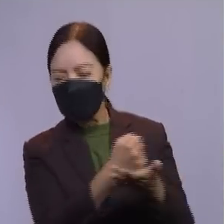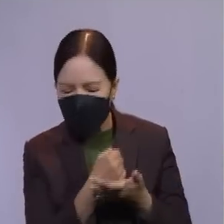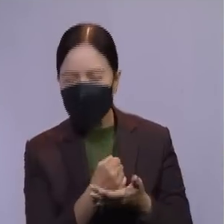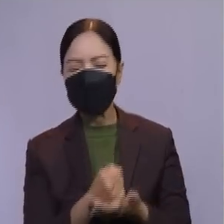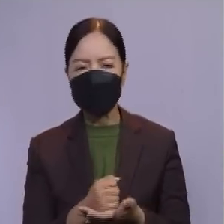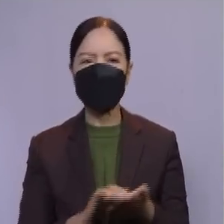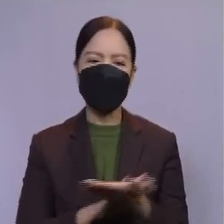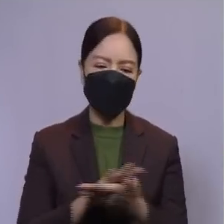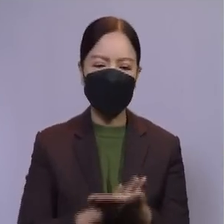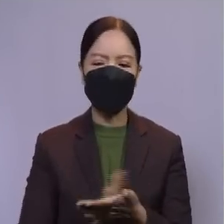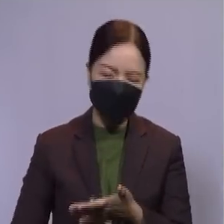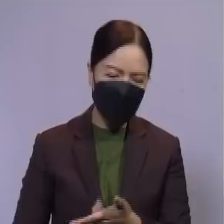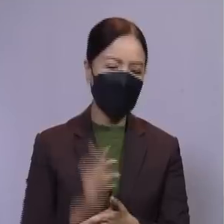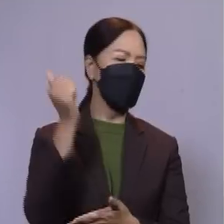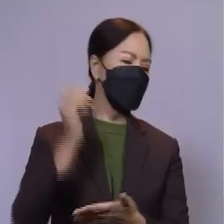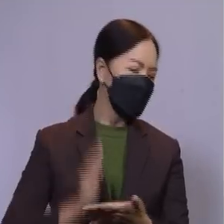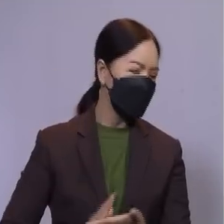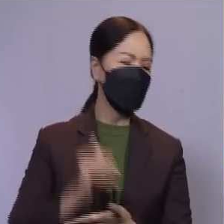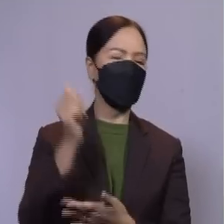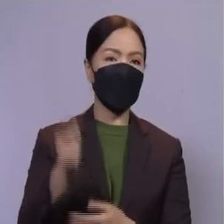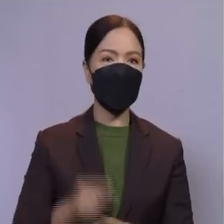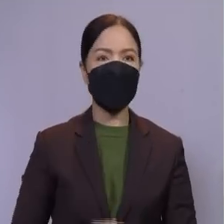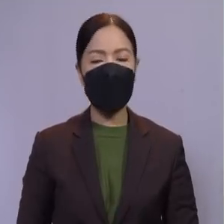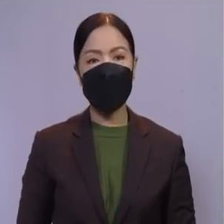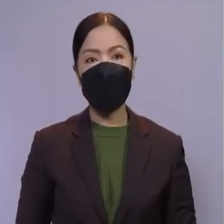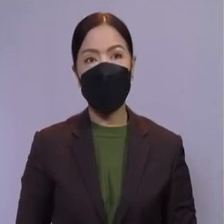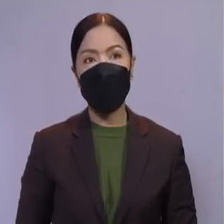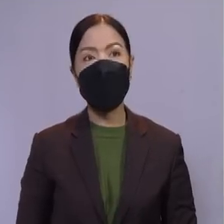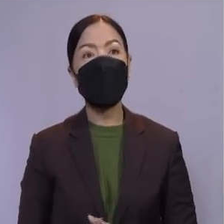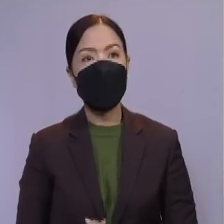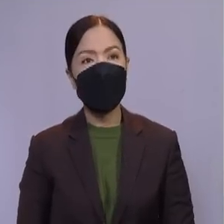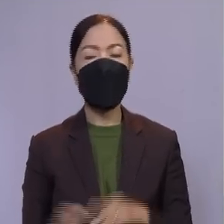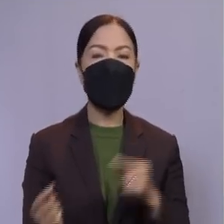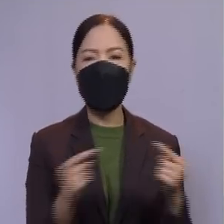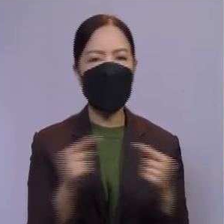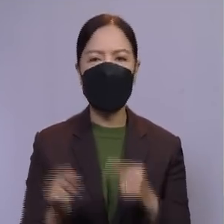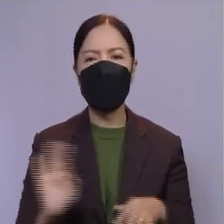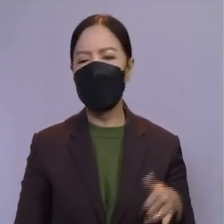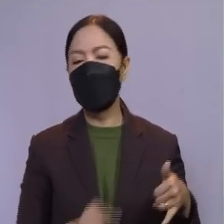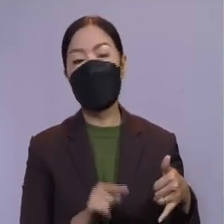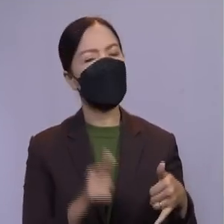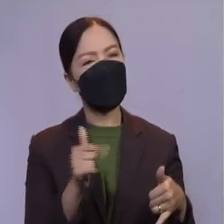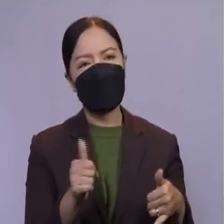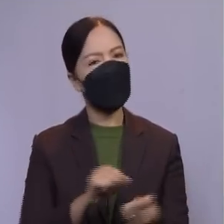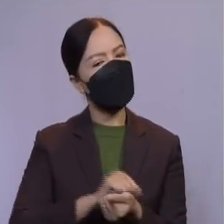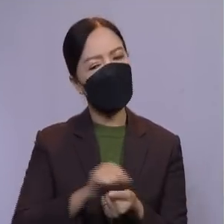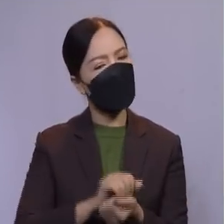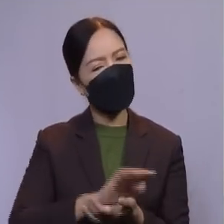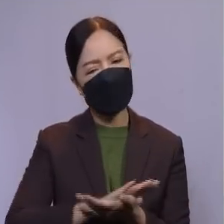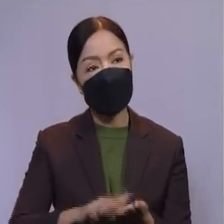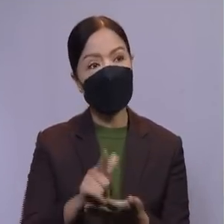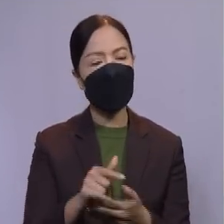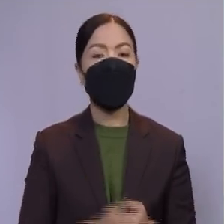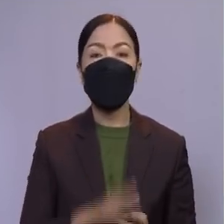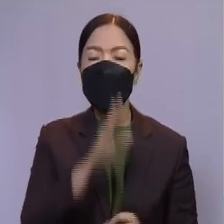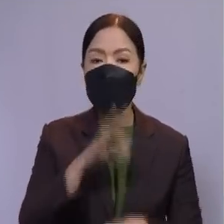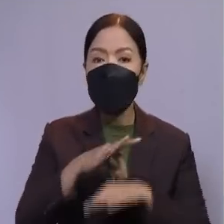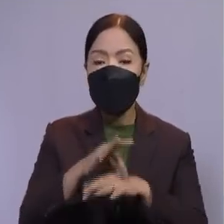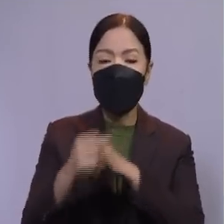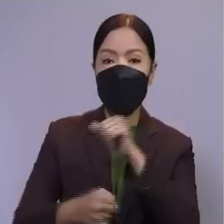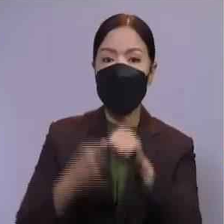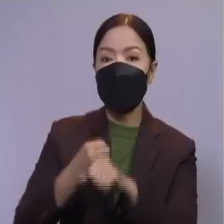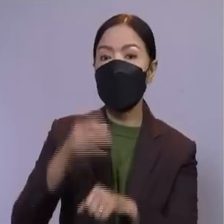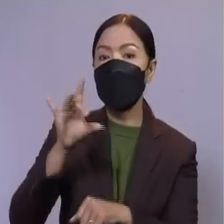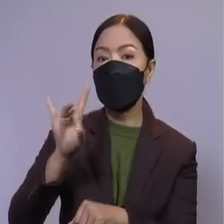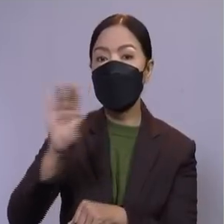มือเนติบริกรท่านนี้เนี่ยอย่าหวังนะฮะว่าใครจะมาโต้แย้งได้อย่างเช่นปม 8ปีดำรงตำแหน่งนายก